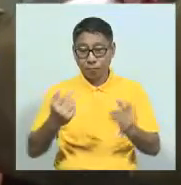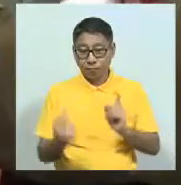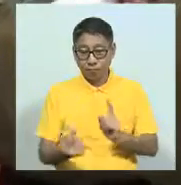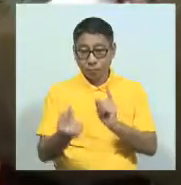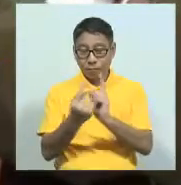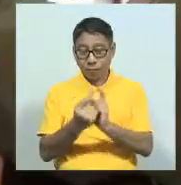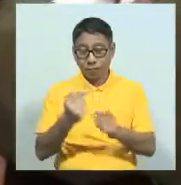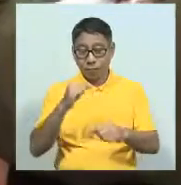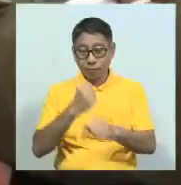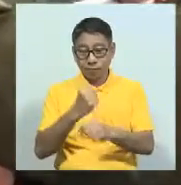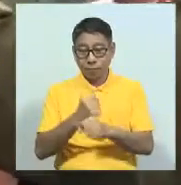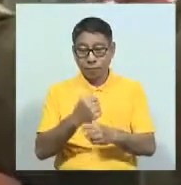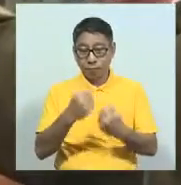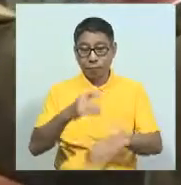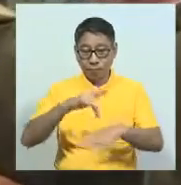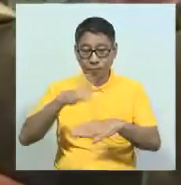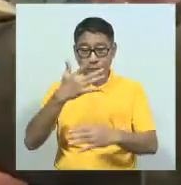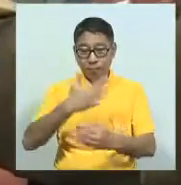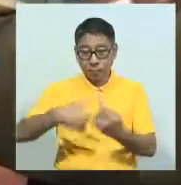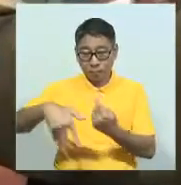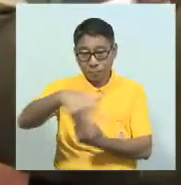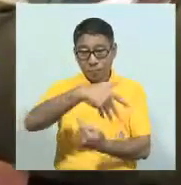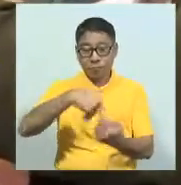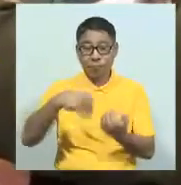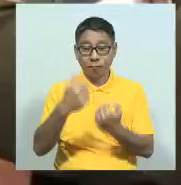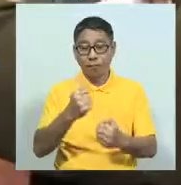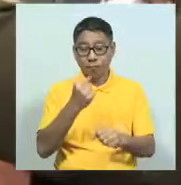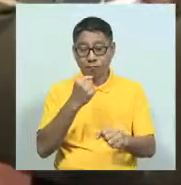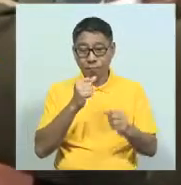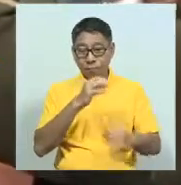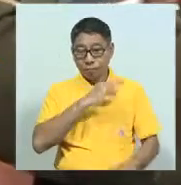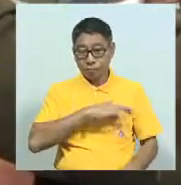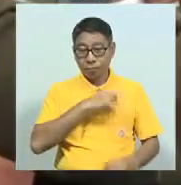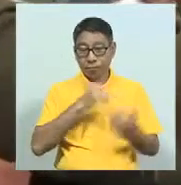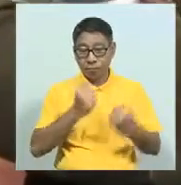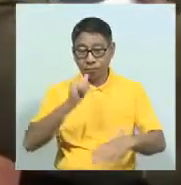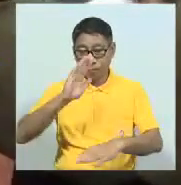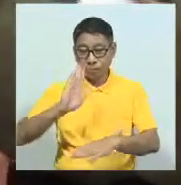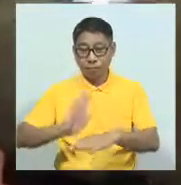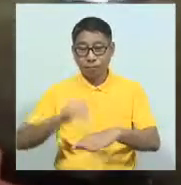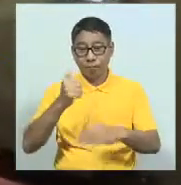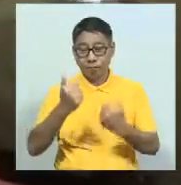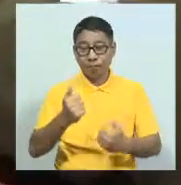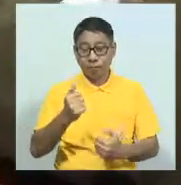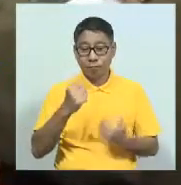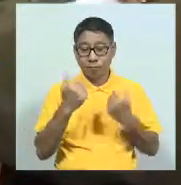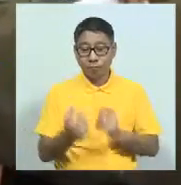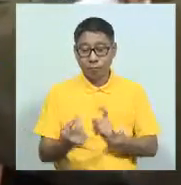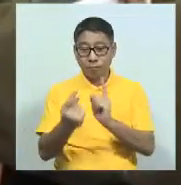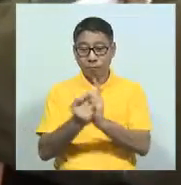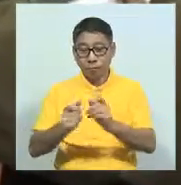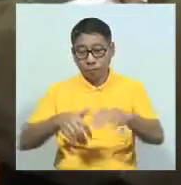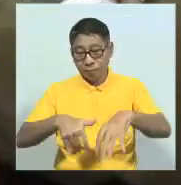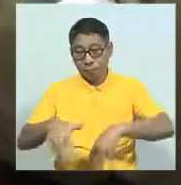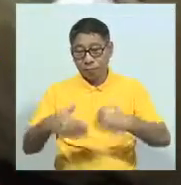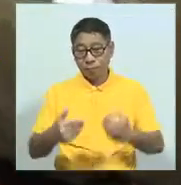ามให้เข้าทำงานด้านทรัพยากรธรรมชาติและสิ่งแวดล้อมซึ่งเป็นสิ่งที่ตนเองและสมาชิกพักมีความถนัดแล้วก็ตอนหาเสียงเนี่ยก็บอก